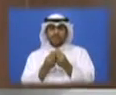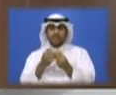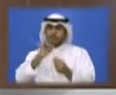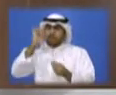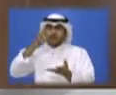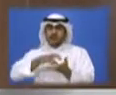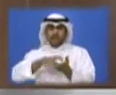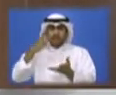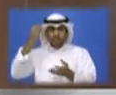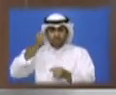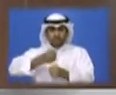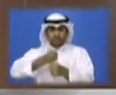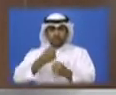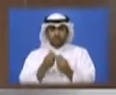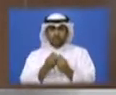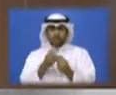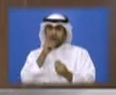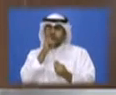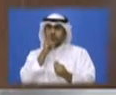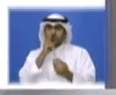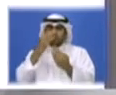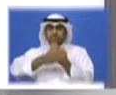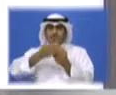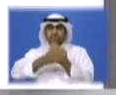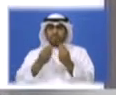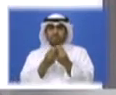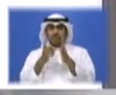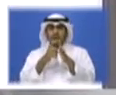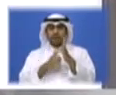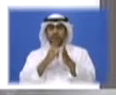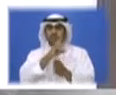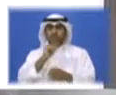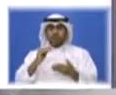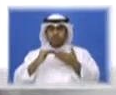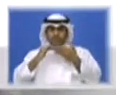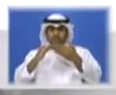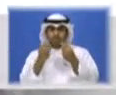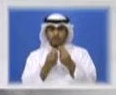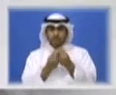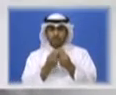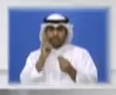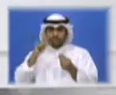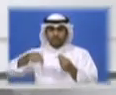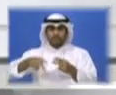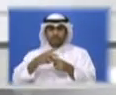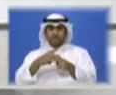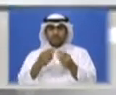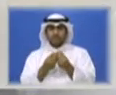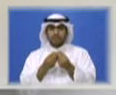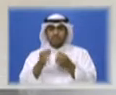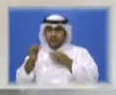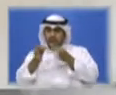الذي يتطلب الكثير من الاهتمام وتطبيق التشريعات المعنية على أرض الواقع، وذلك من خلال وضع